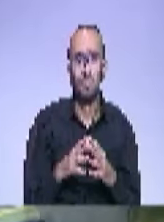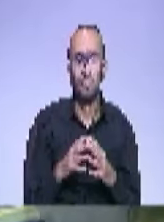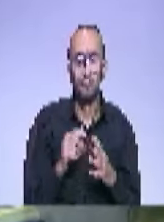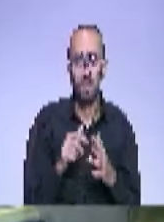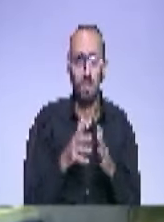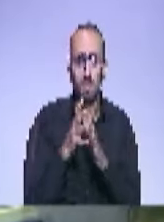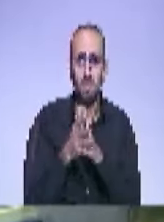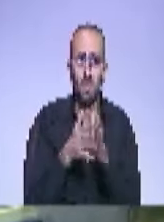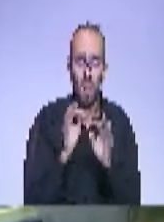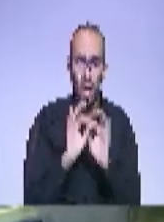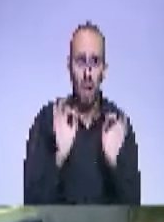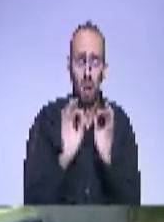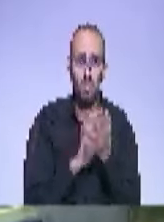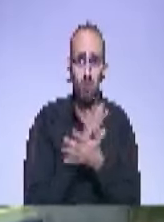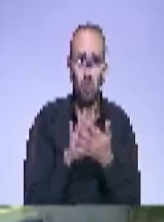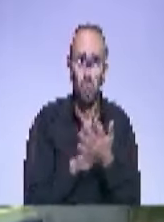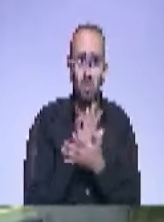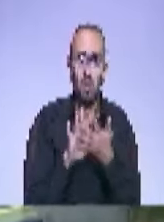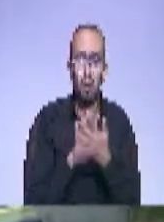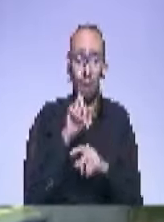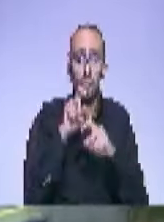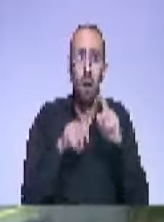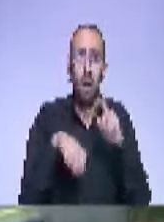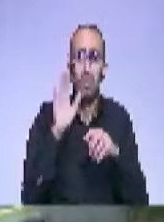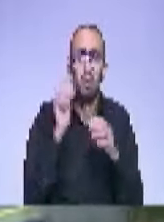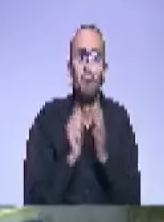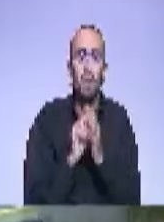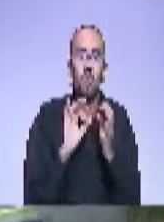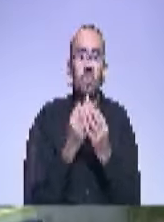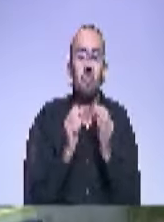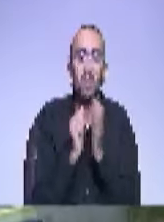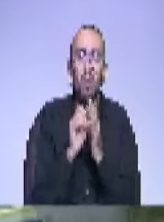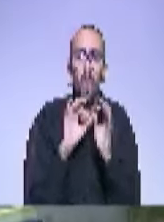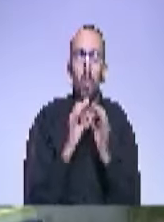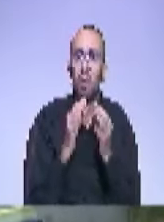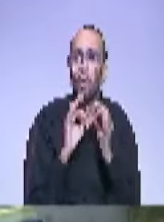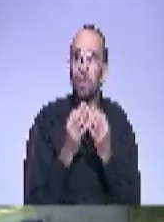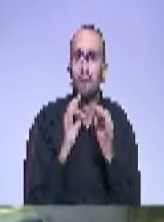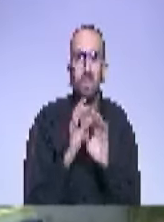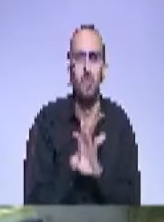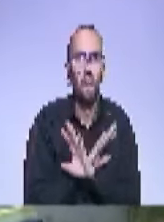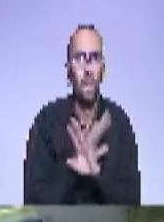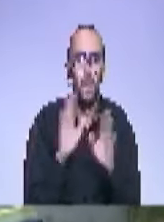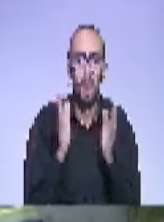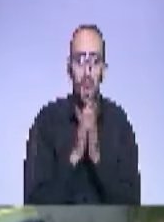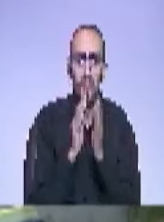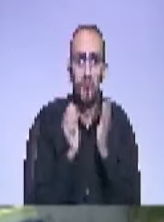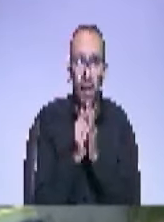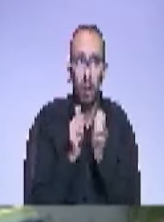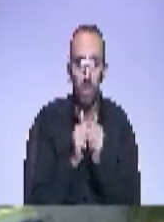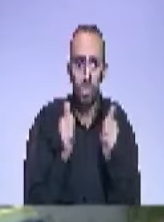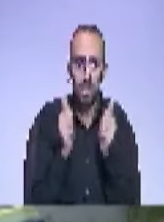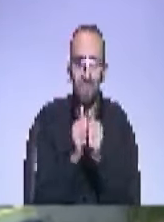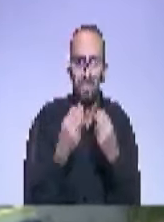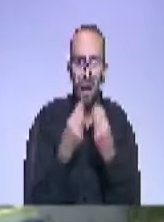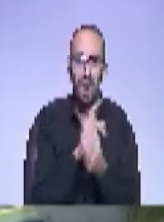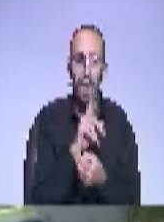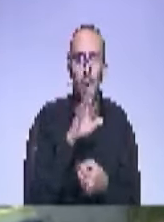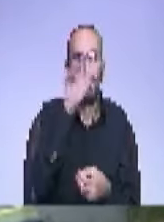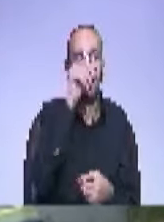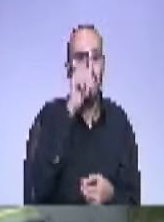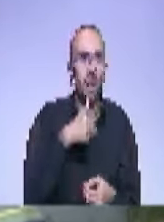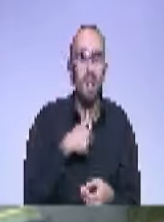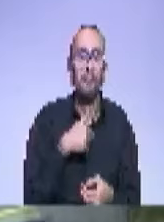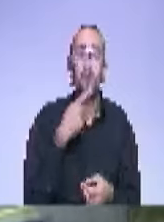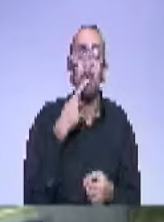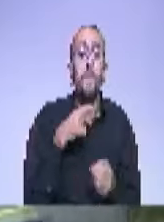احنا بنحل بنسمع مشاكل اغلبها بيت عيله. ده على طول. وبيزعلوا مني لما بقول بيت